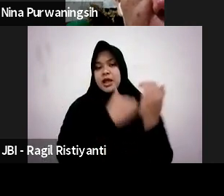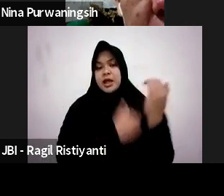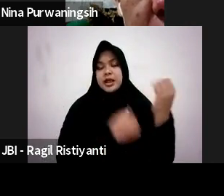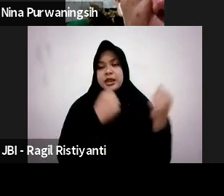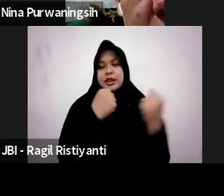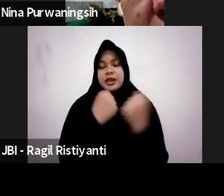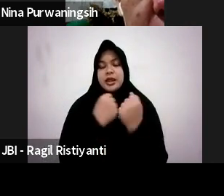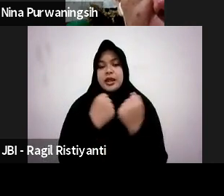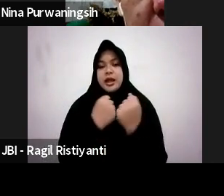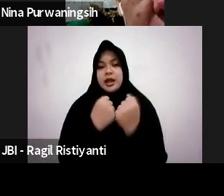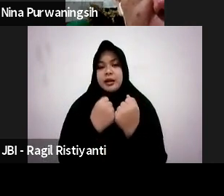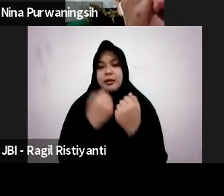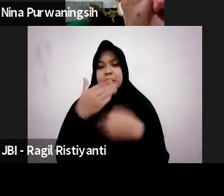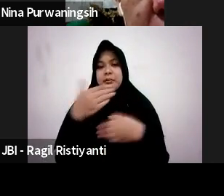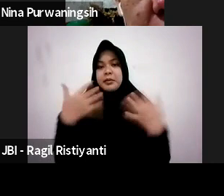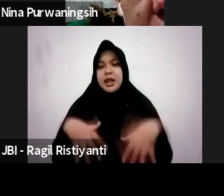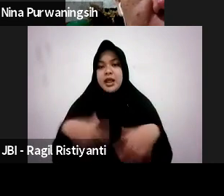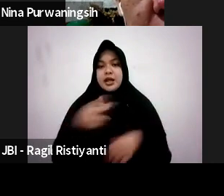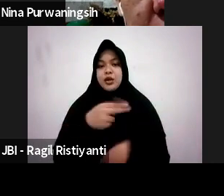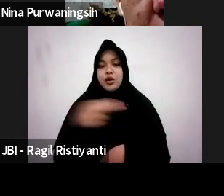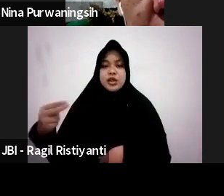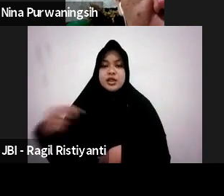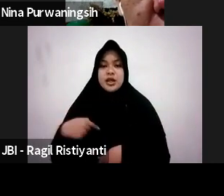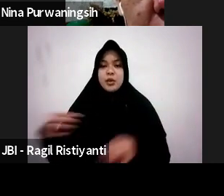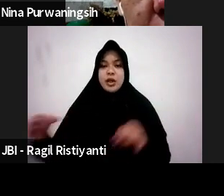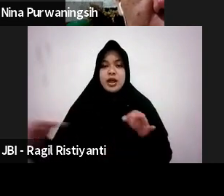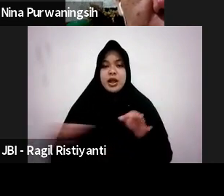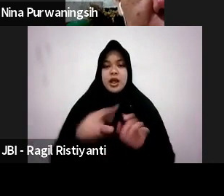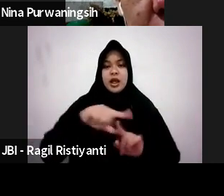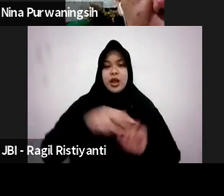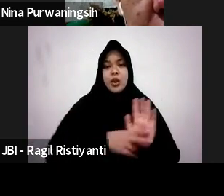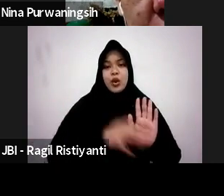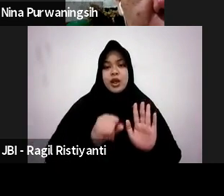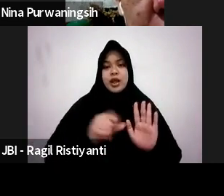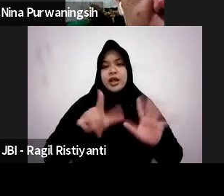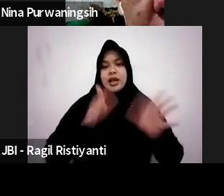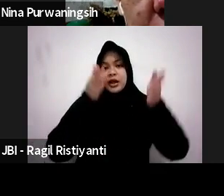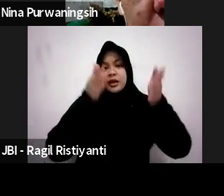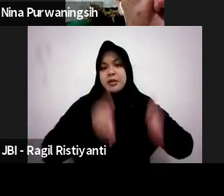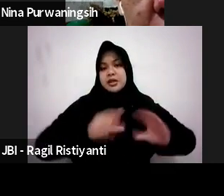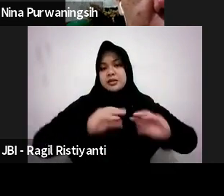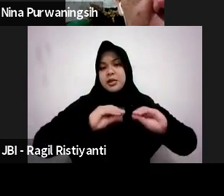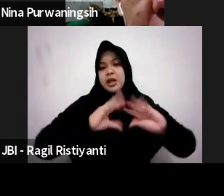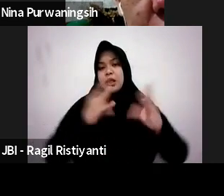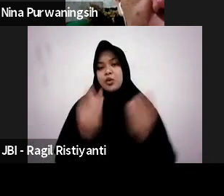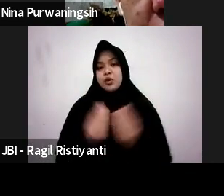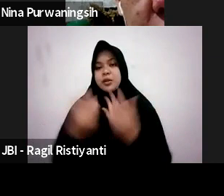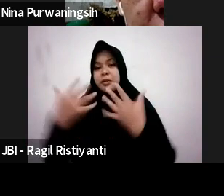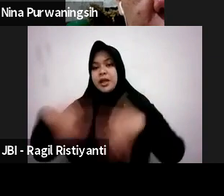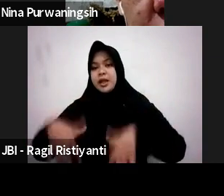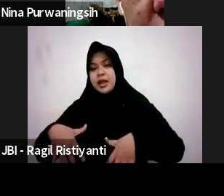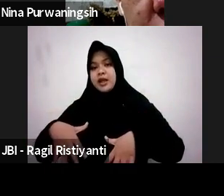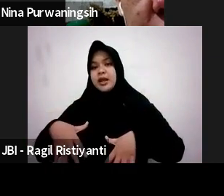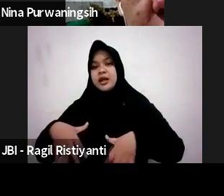saya menggunakan pendekatannya Toni dibut di sana dimensi pendidikan inklusi pada praktek kalau budaya dan